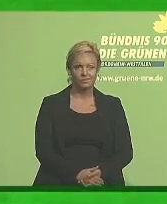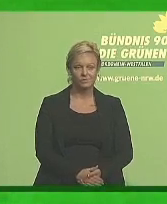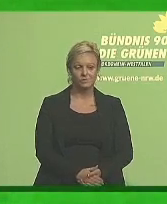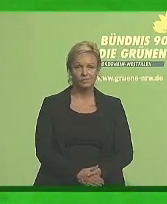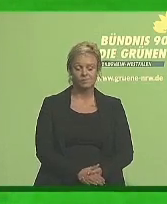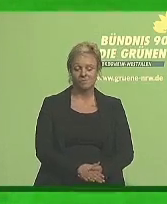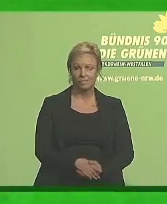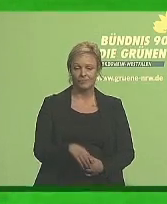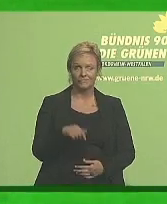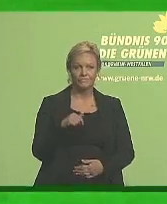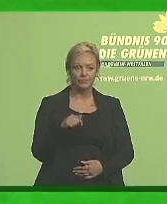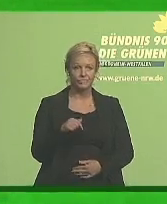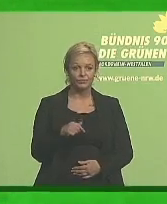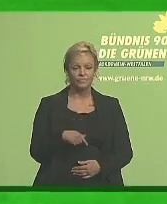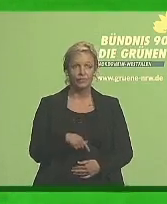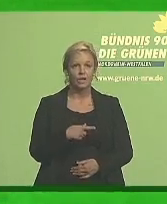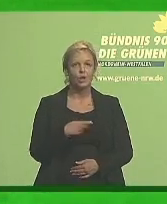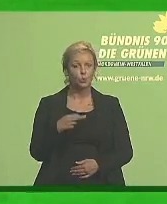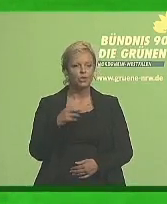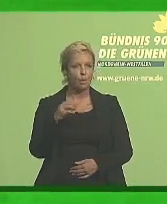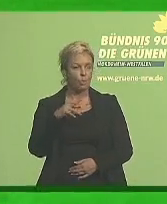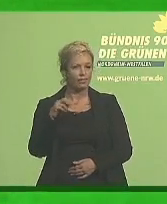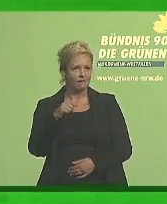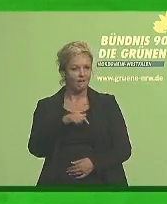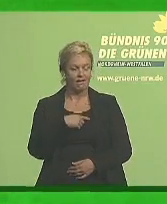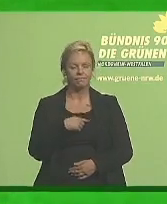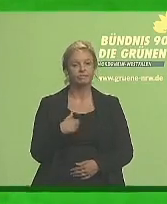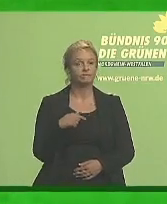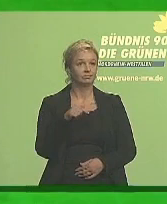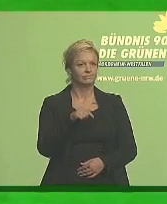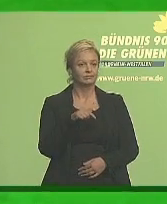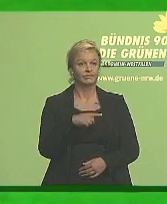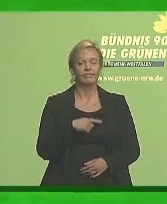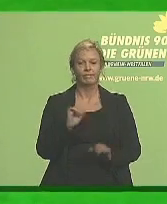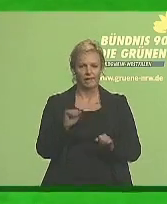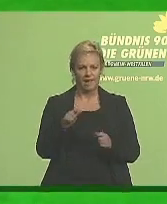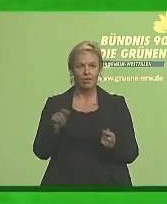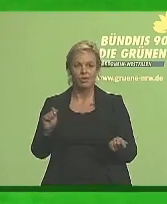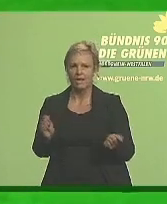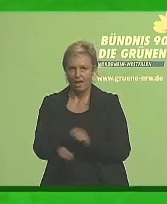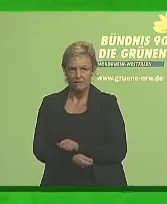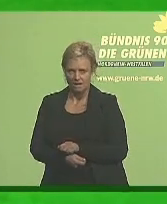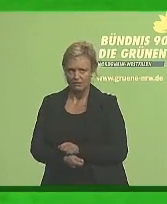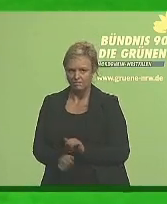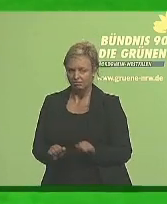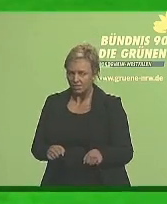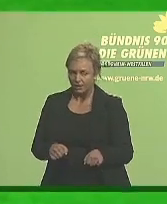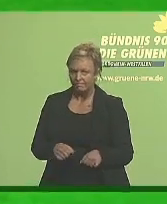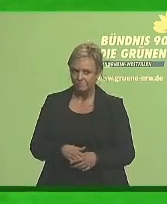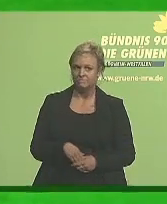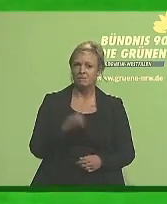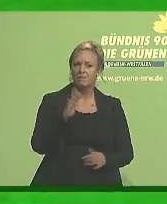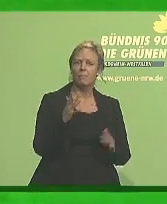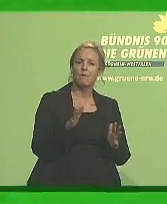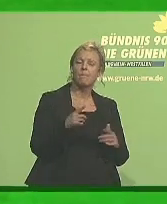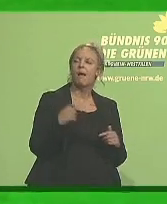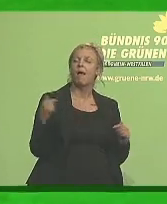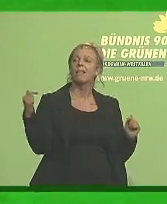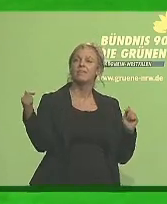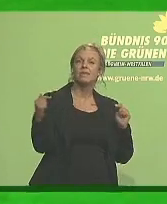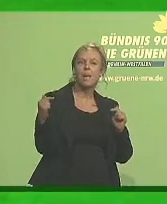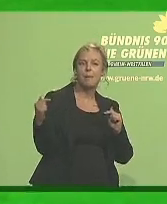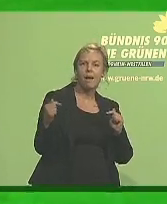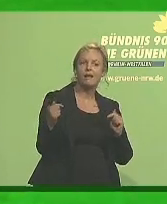Der Mann kann auch anders. Und zwar nicht nur am Stammtisch, selbst in Debatten kann der manchmal